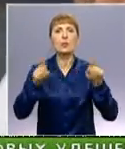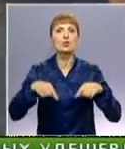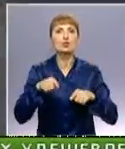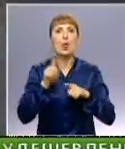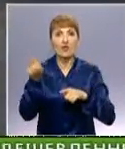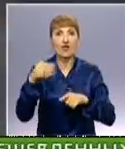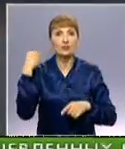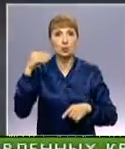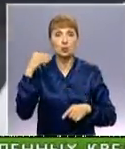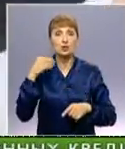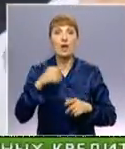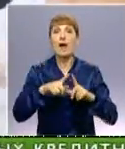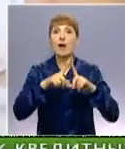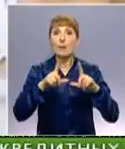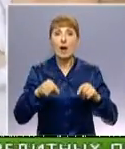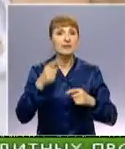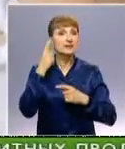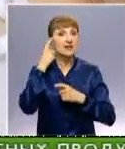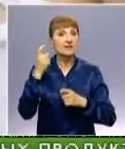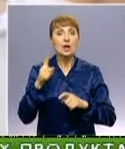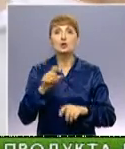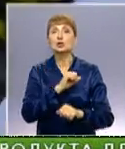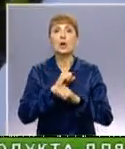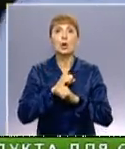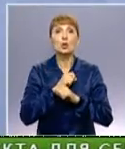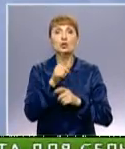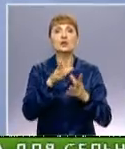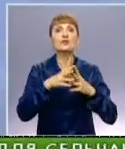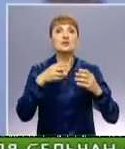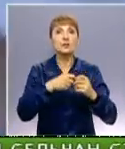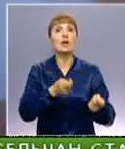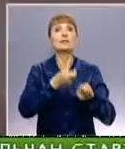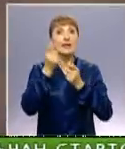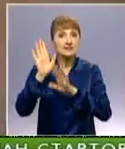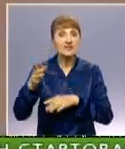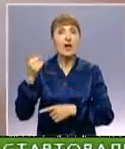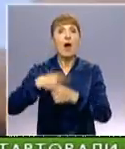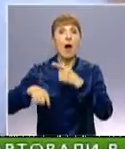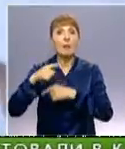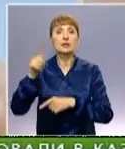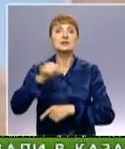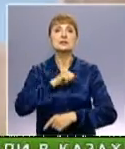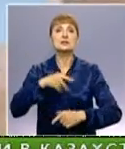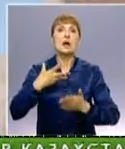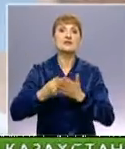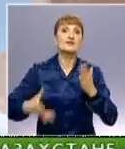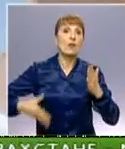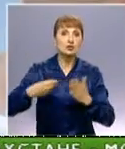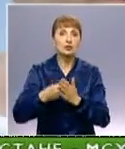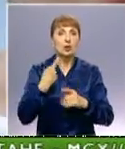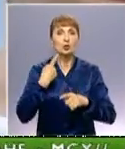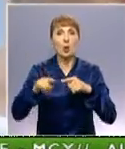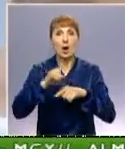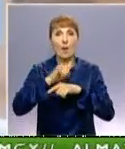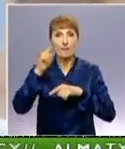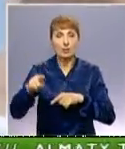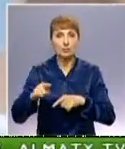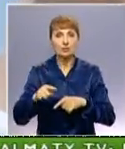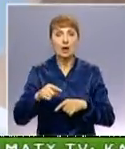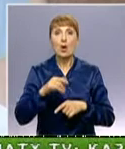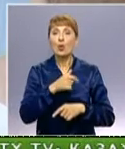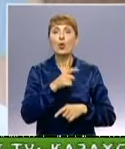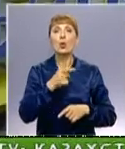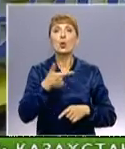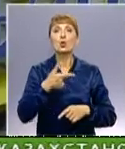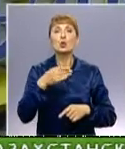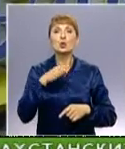же Бодрум, так как компании заявили, что на курорт его с семьей доставят, а обратно он полетит за свой счет рейсом другой компании. У «Гульнар Тура»